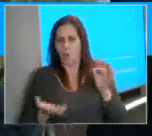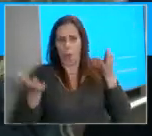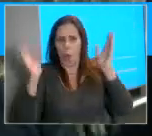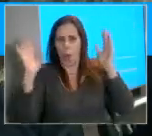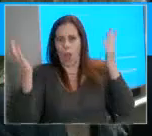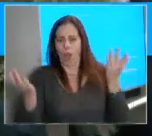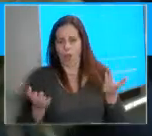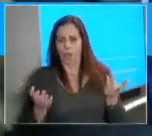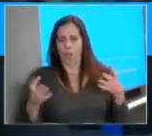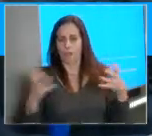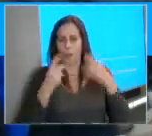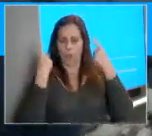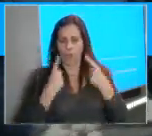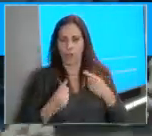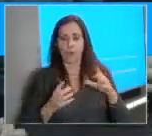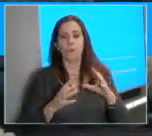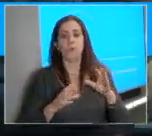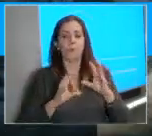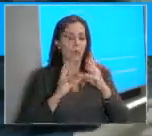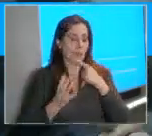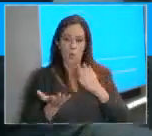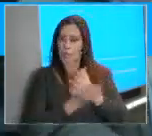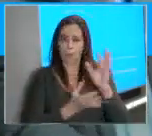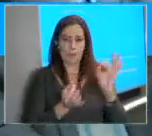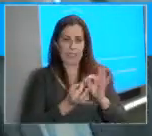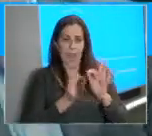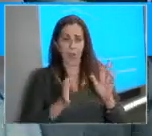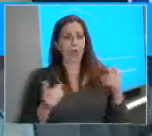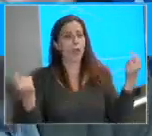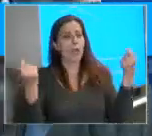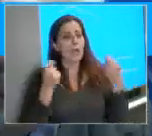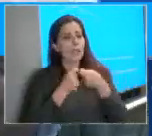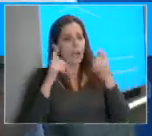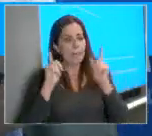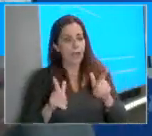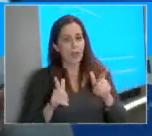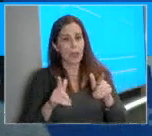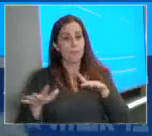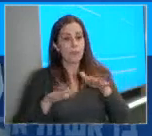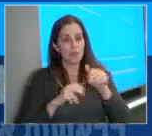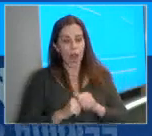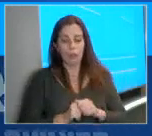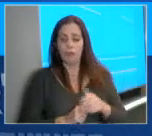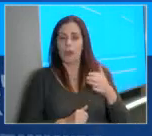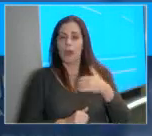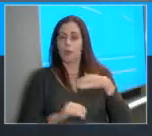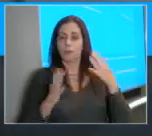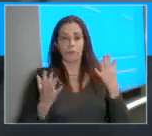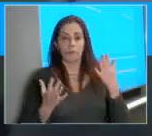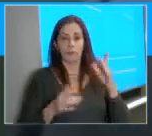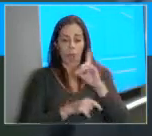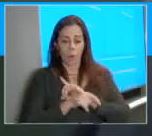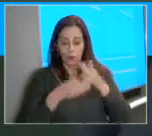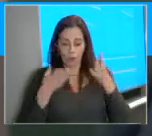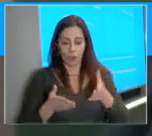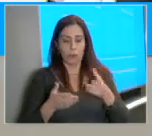כך במפלגות החרדיות. בסך הכל אמרנו את האמת. עכשיו, לגבי הממשלה, אנחנו במשך כל